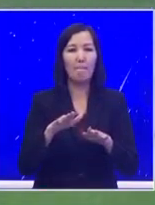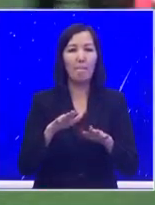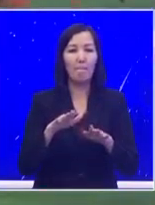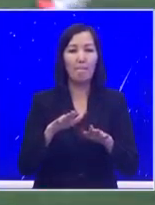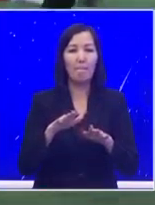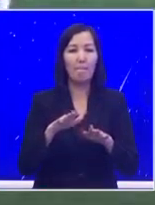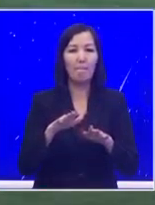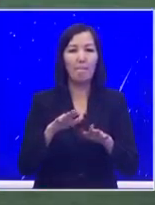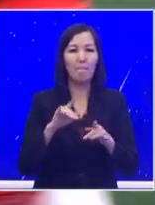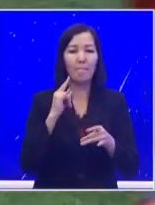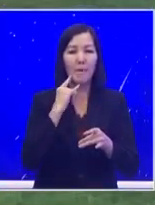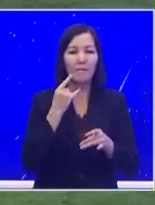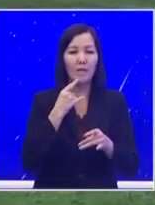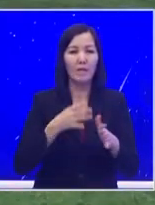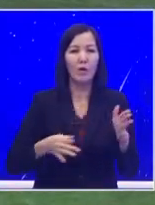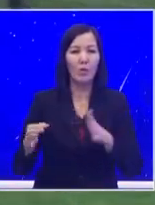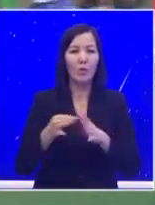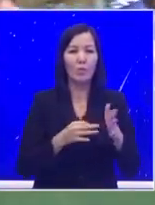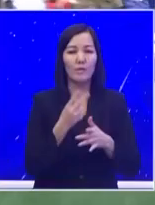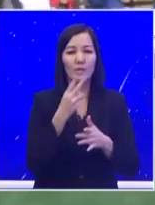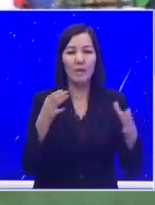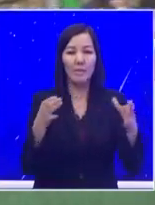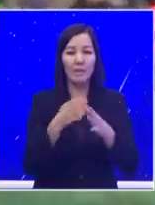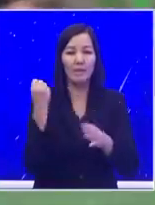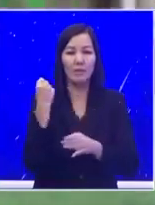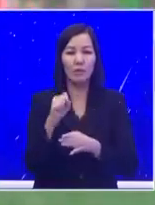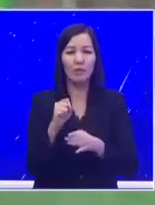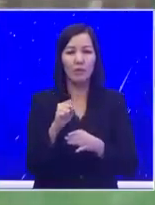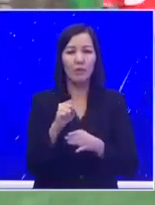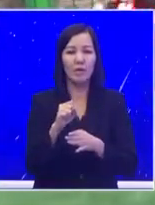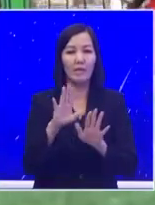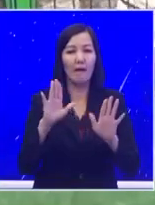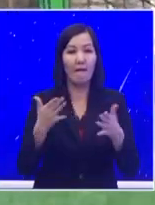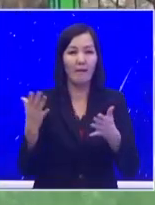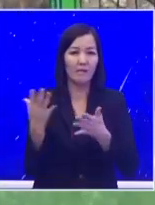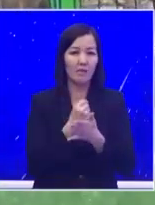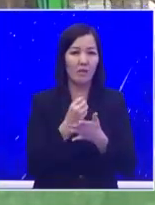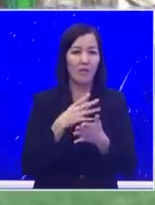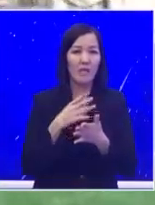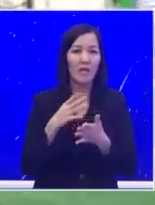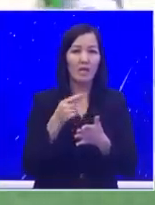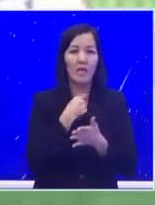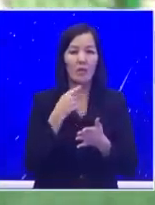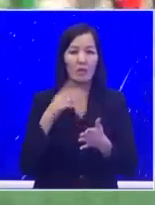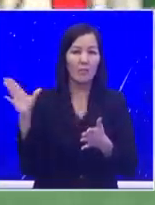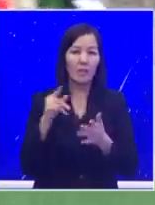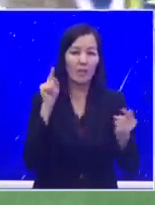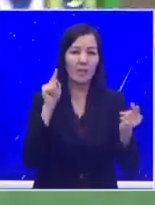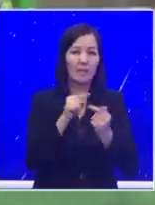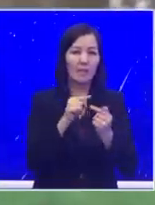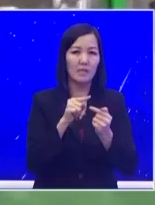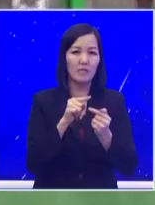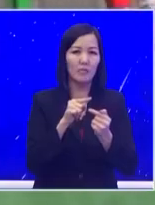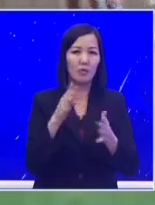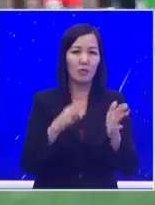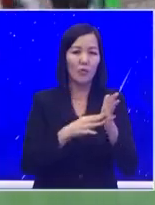Ақсуын 2-0 есебімен ұтты. Бұл нәтиже футбол мамандары үшін күтпеген жайт болды. Талдықорғандық өрендер барлық кездесуінде бәсекелестер